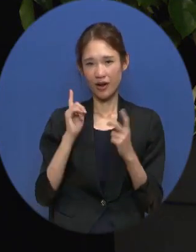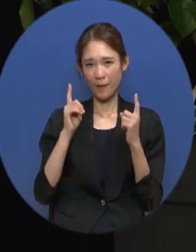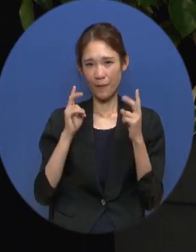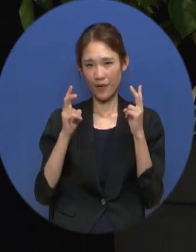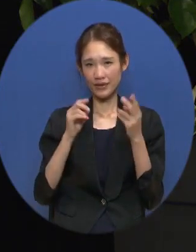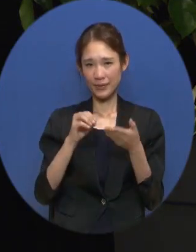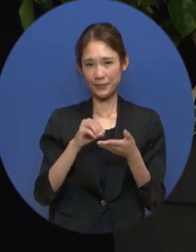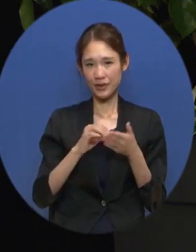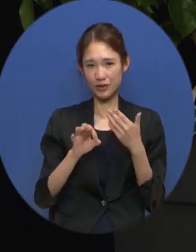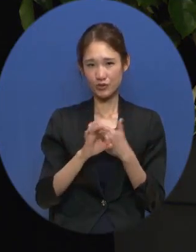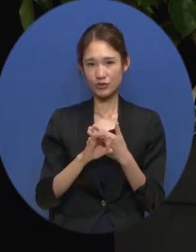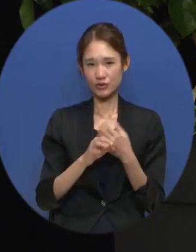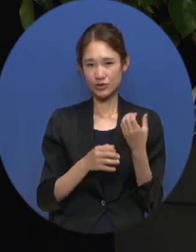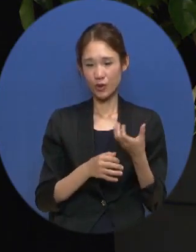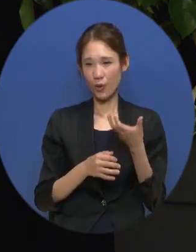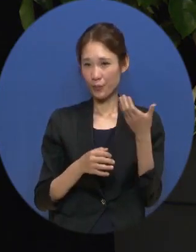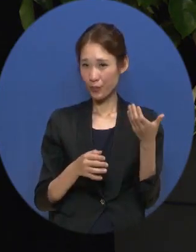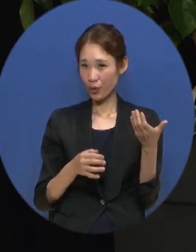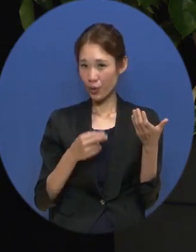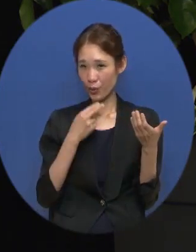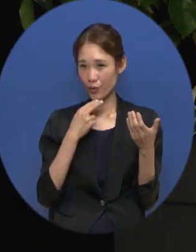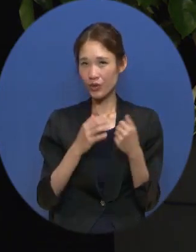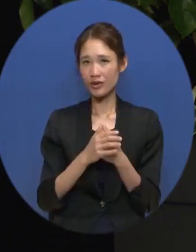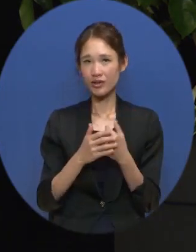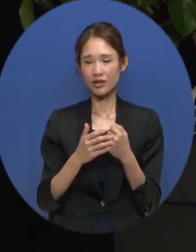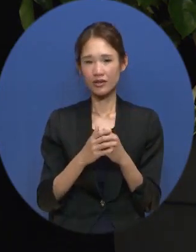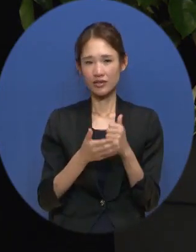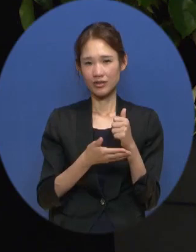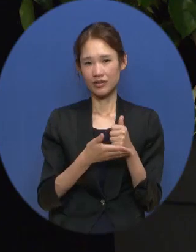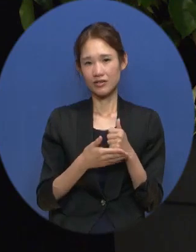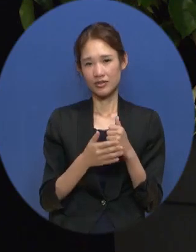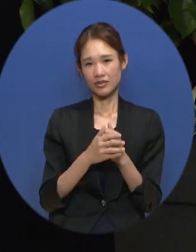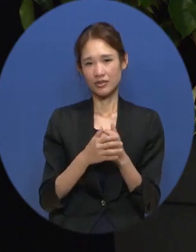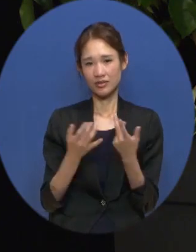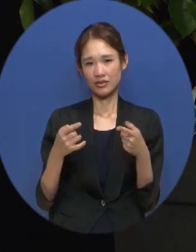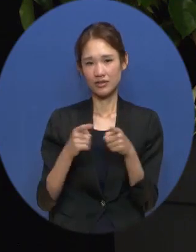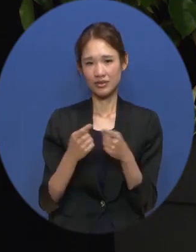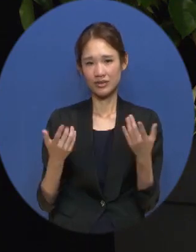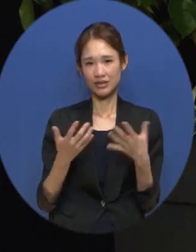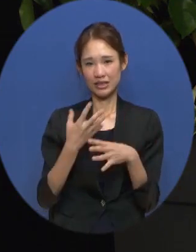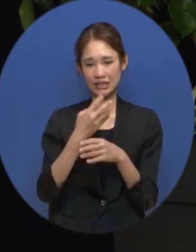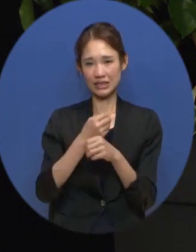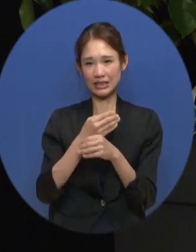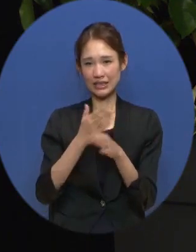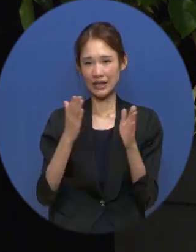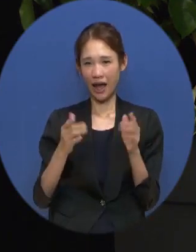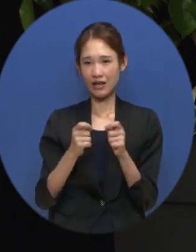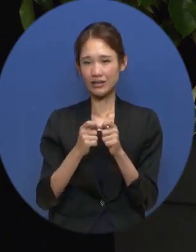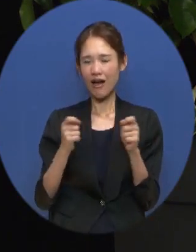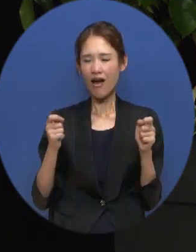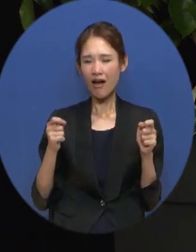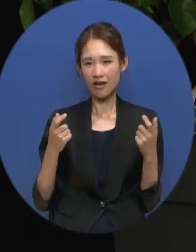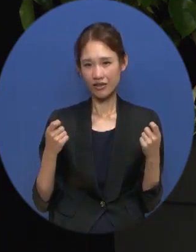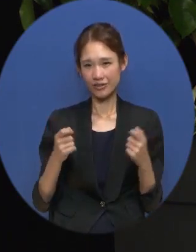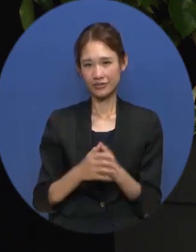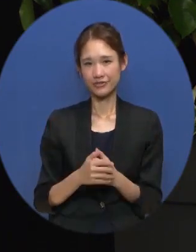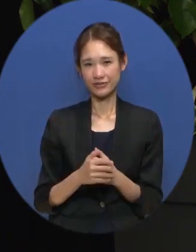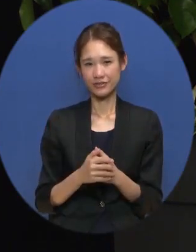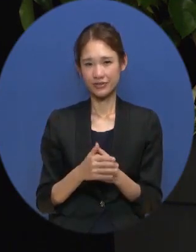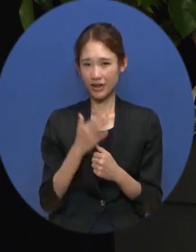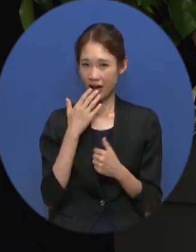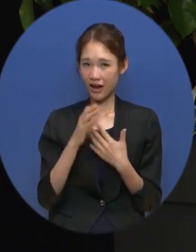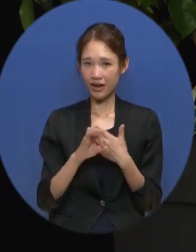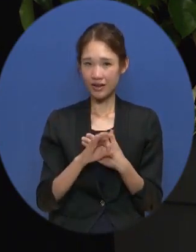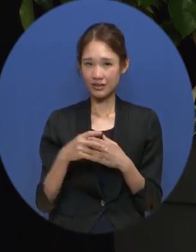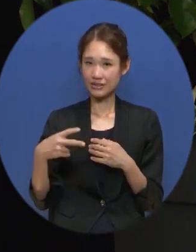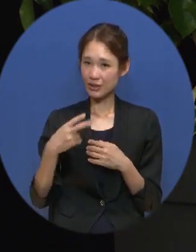네. 이직률도 낮고 저희가 또 그 클라이언트하고 예. 그 같이 일하는 기간도 예. 굉장히 길어요. 아, 웬만하면 잘